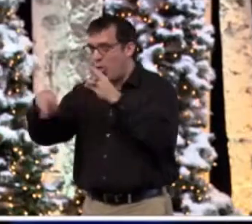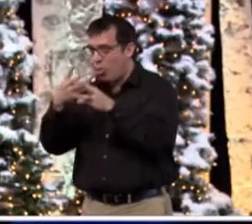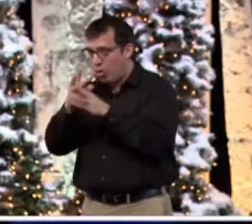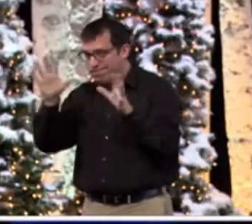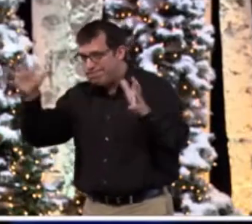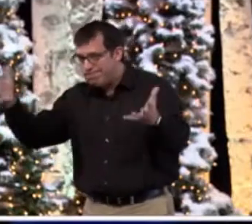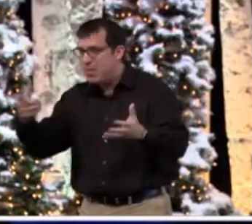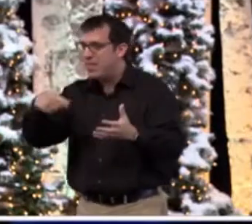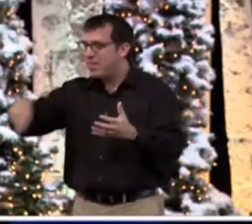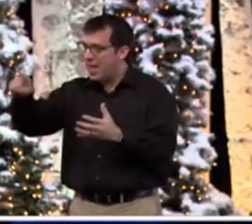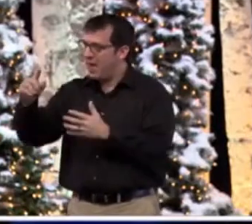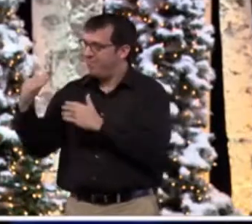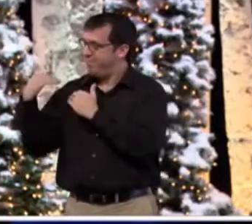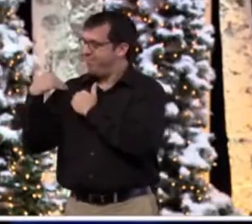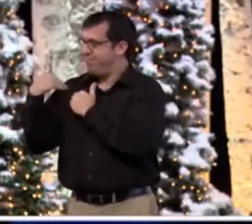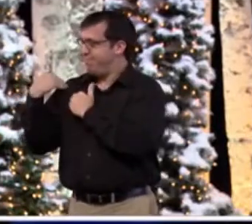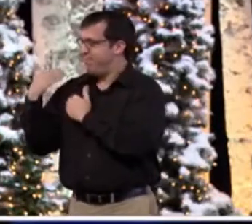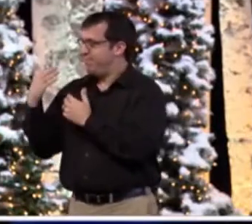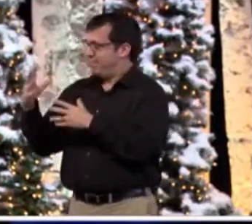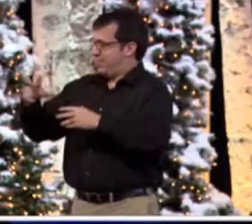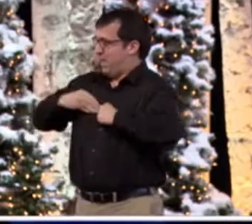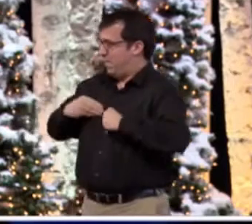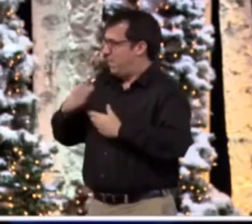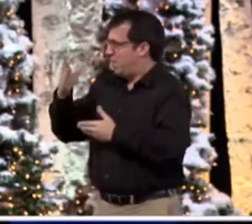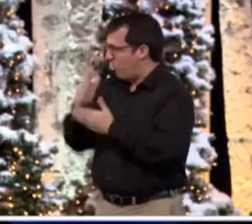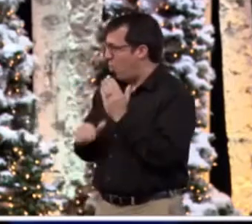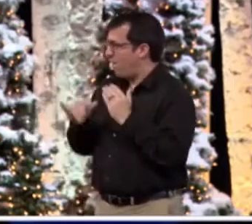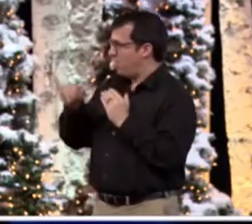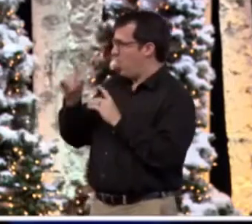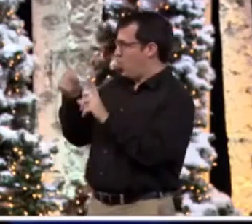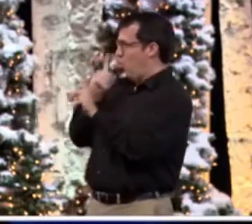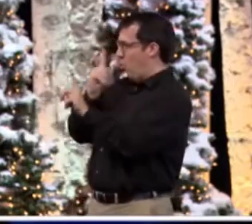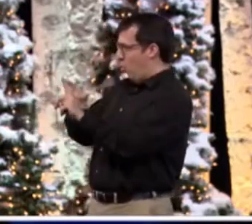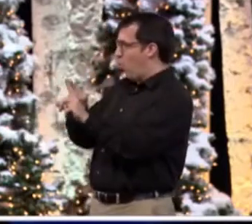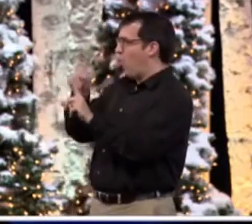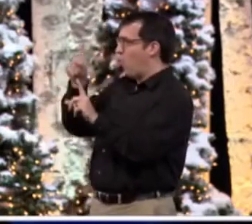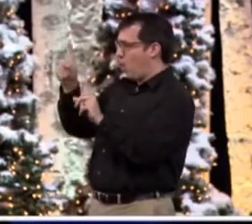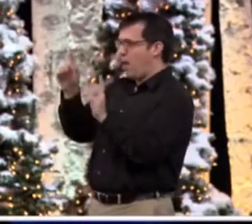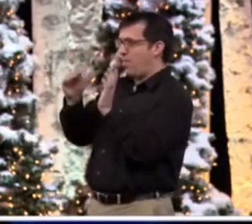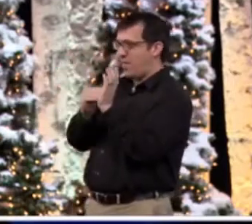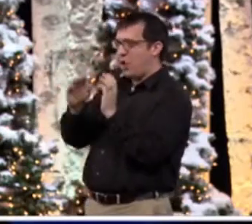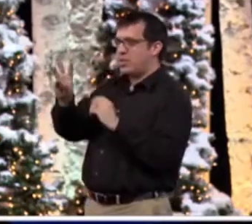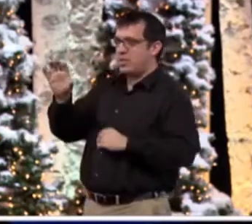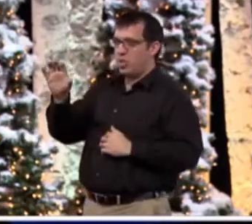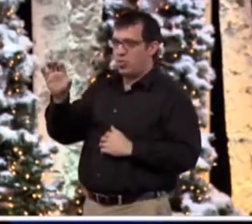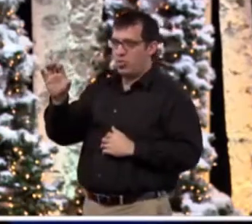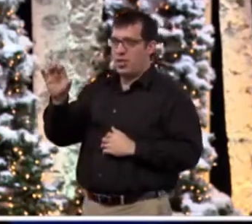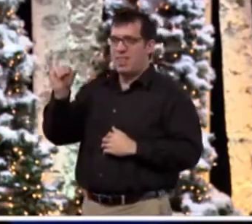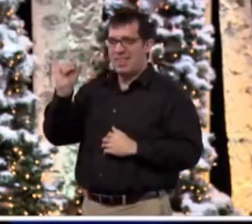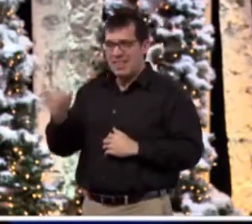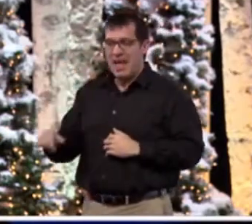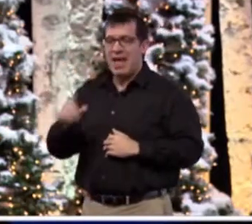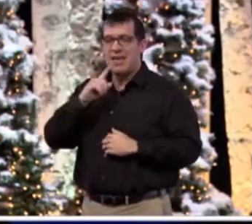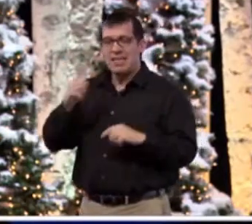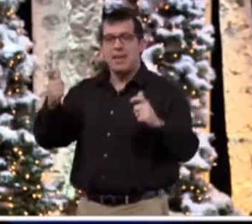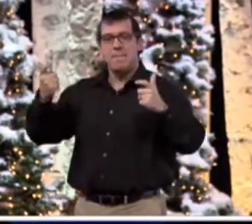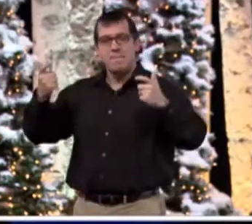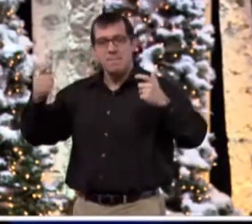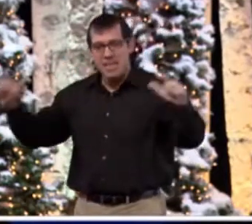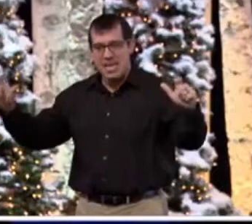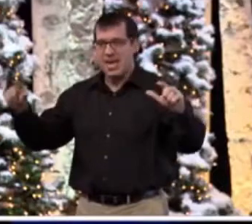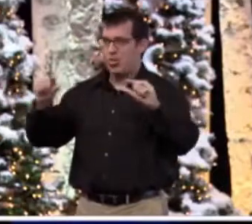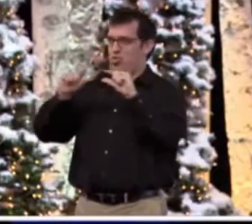एक ठूलो सहकार्य थियो। ती सबैजना हरेक वर्ष एकसाथ सम्मेलनमा आउन सक्दैनन् किनकि